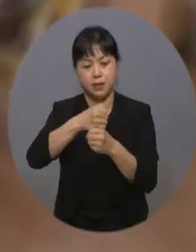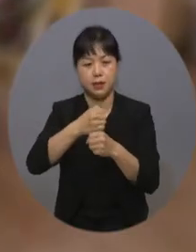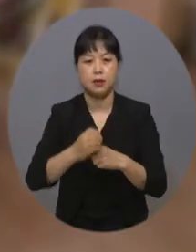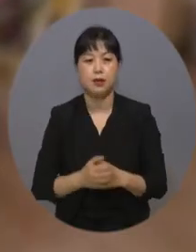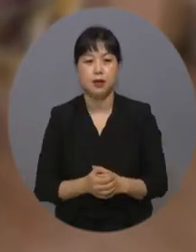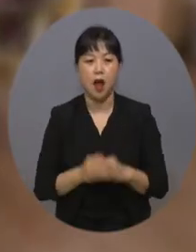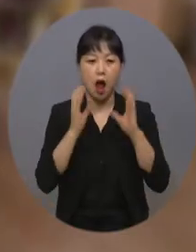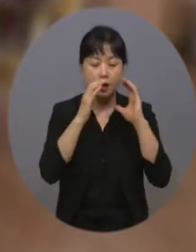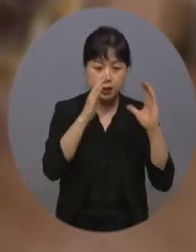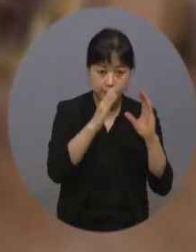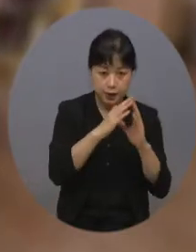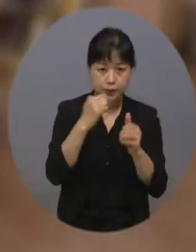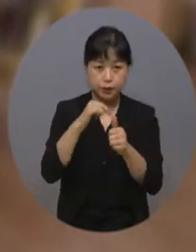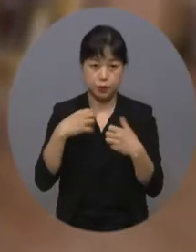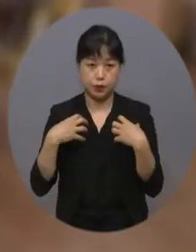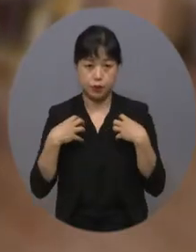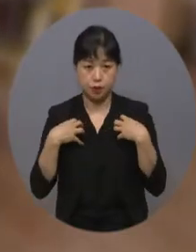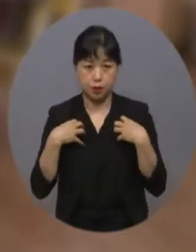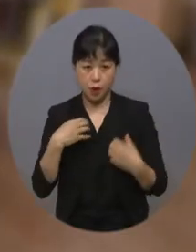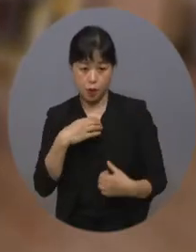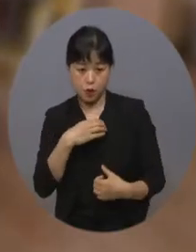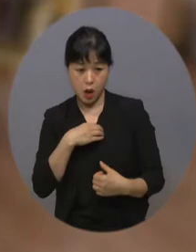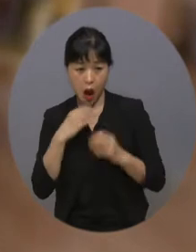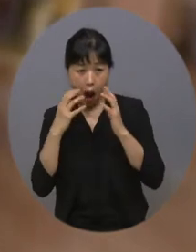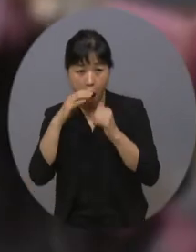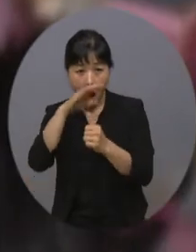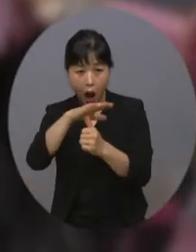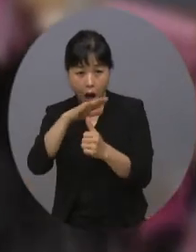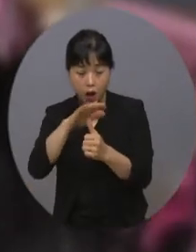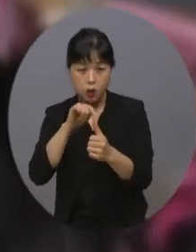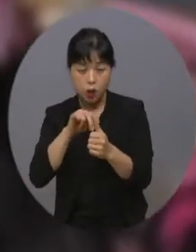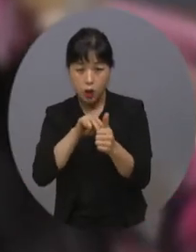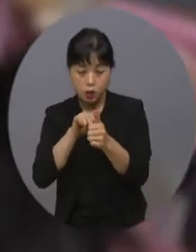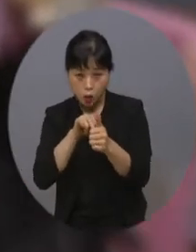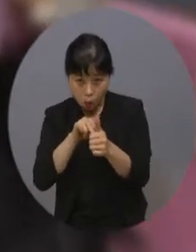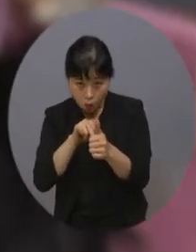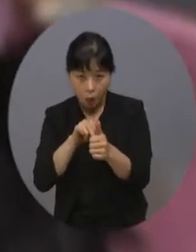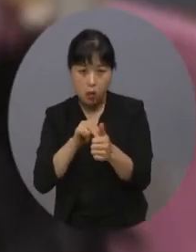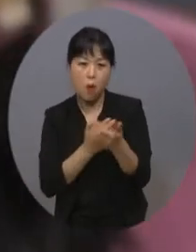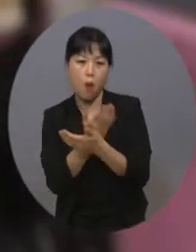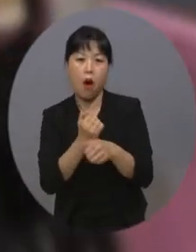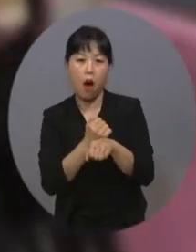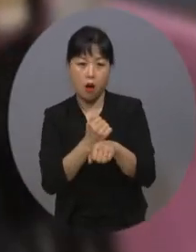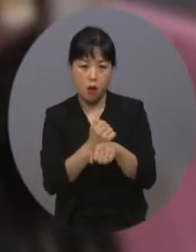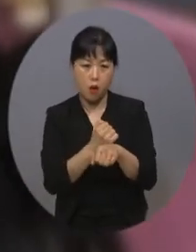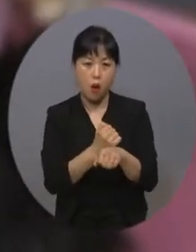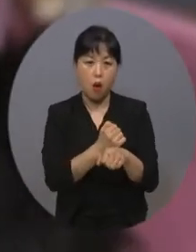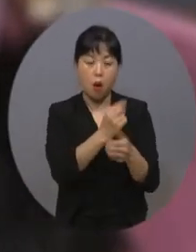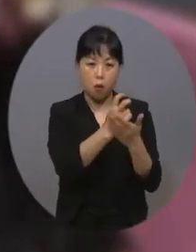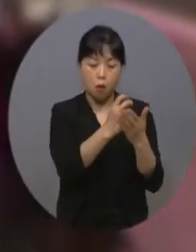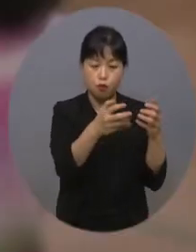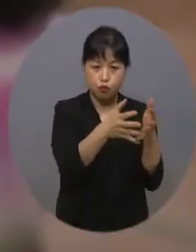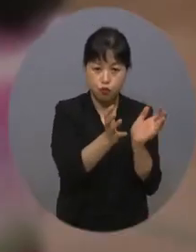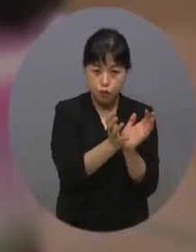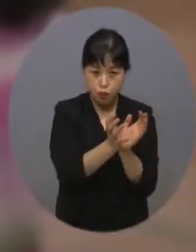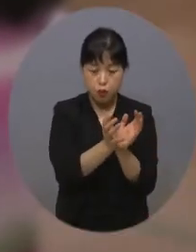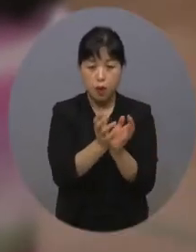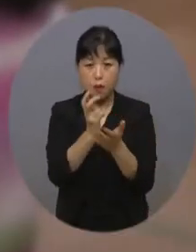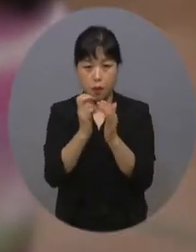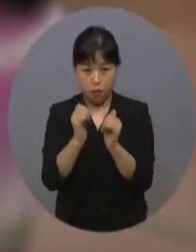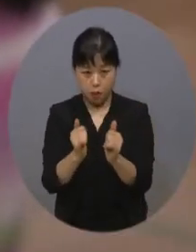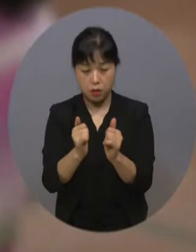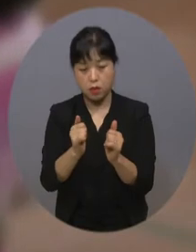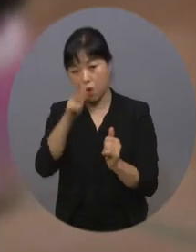어린이집, 교육청과 위기아동 정보 공유를 강화하고 법무부, 법원, 경찰에서 지자체로 보호 대상 아동